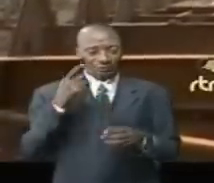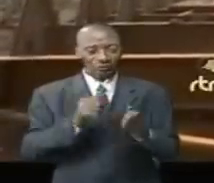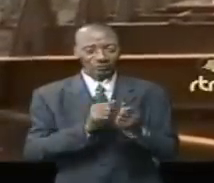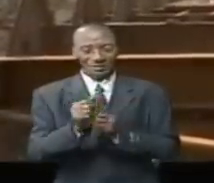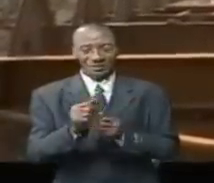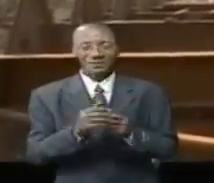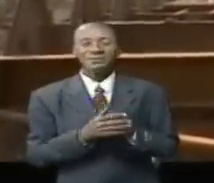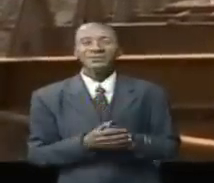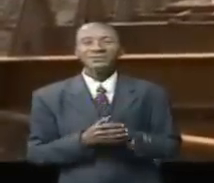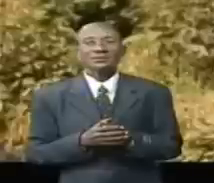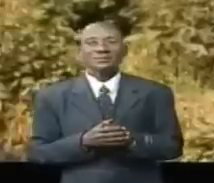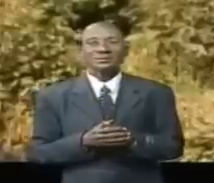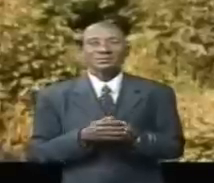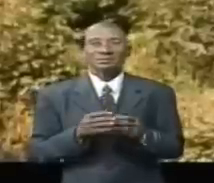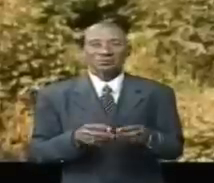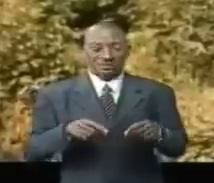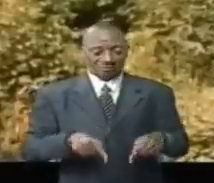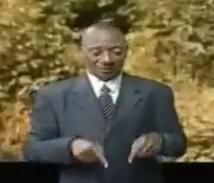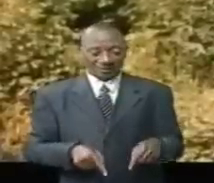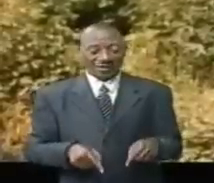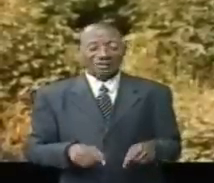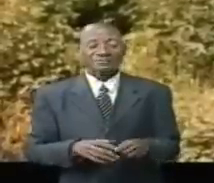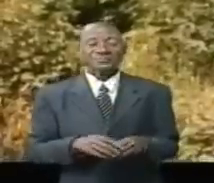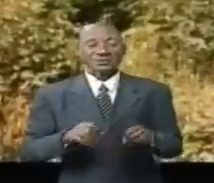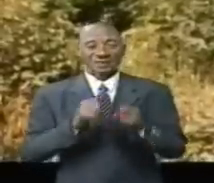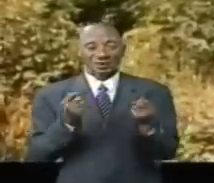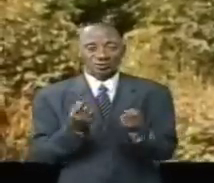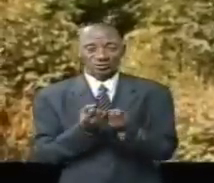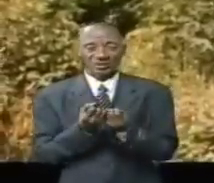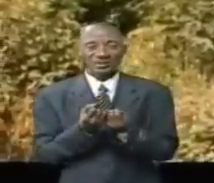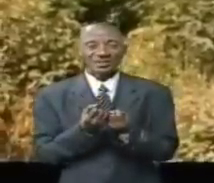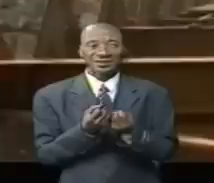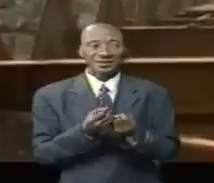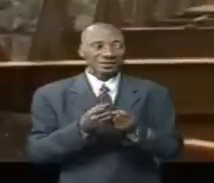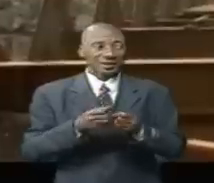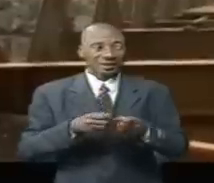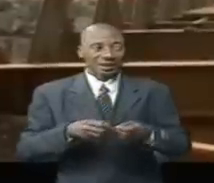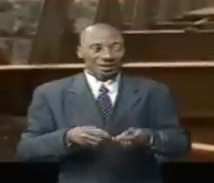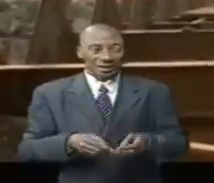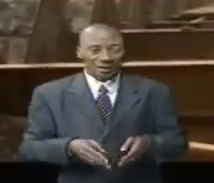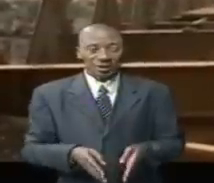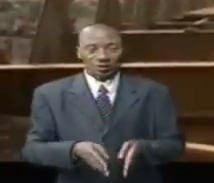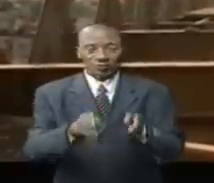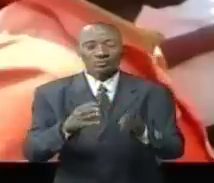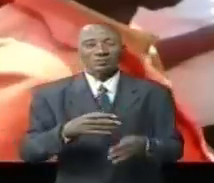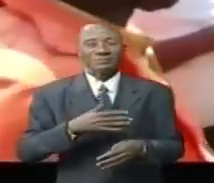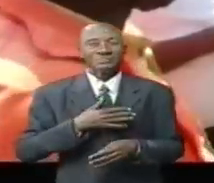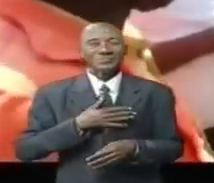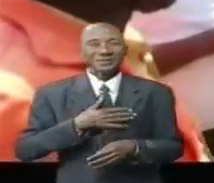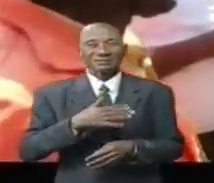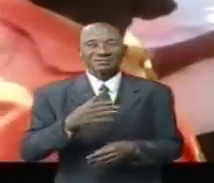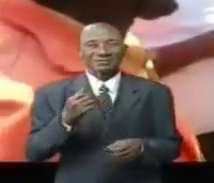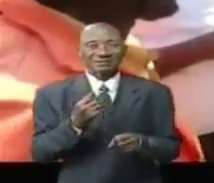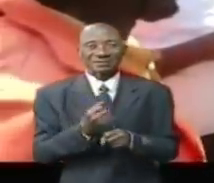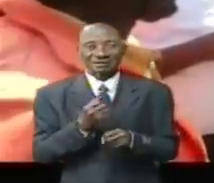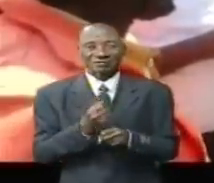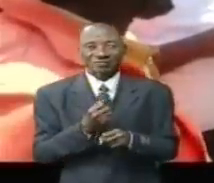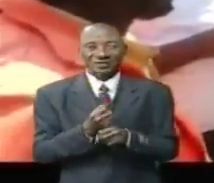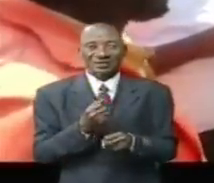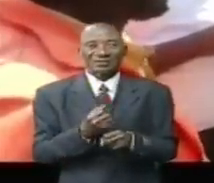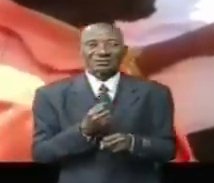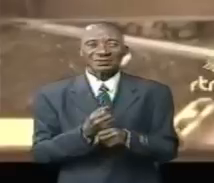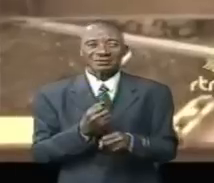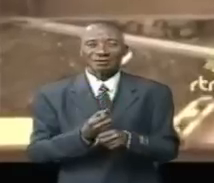pense qu'avec l'autorité, on fait confiance à l'autorité provinciale, pourquoi il faudra intervenir. Aujourd'hui, l'Office des